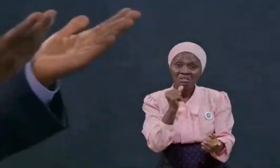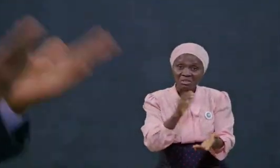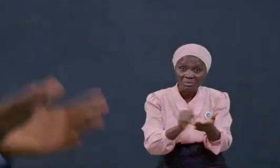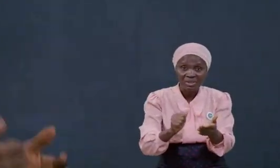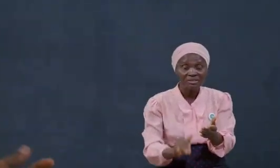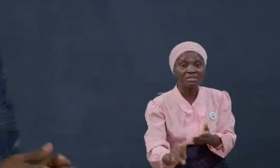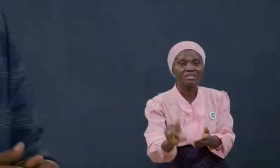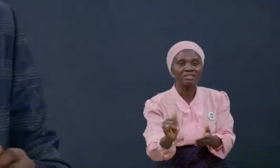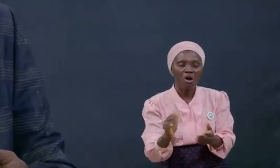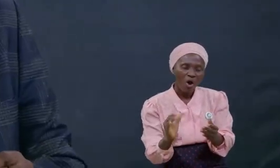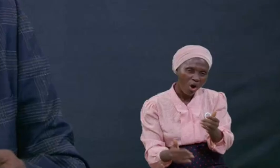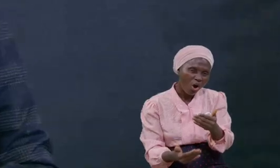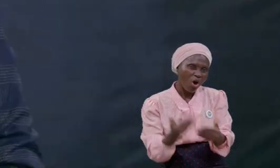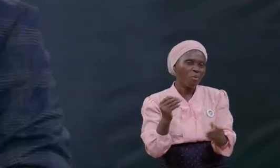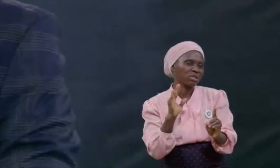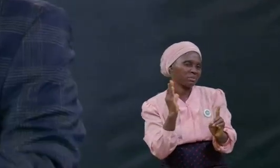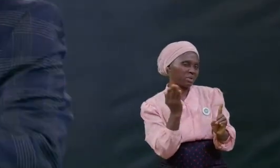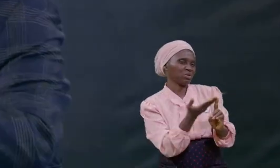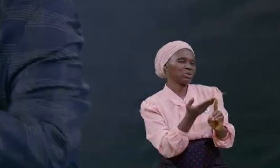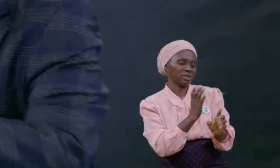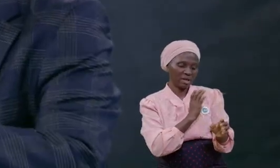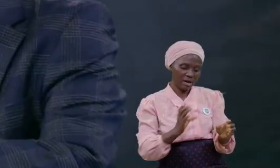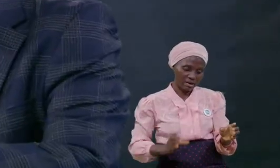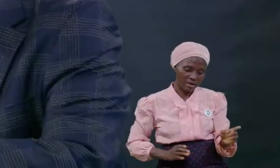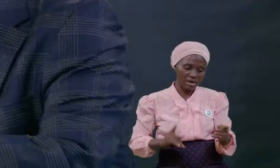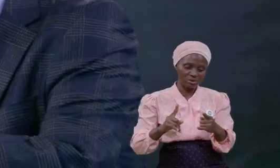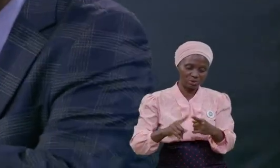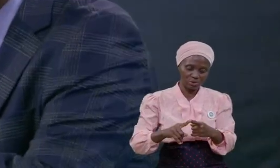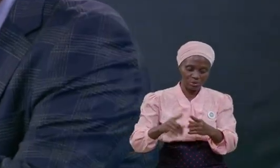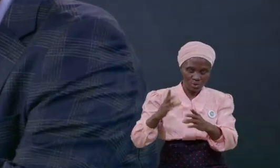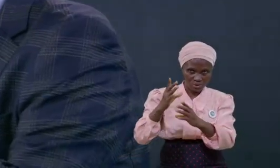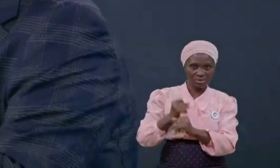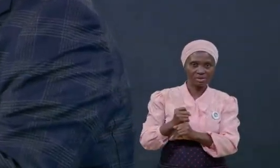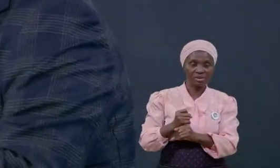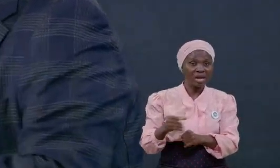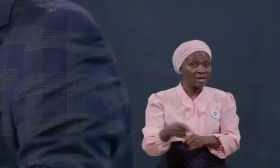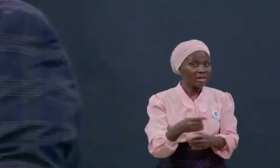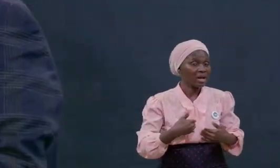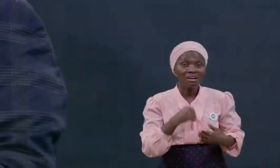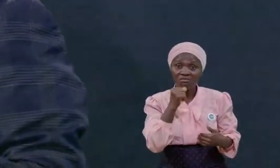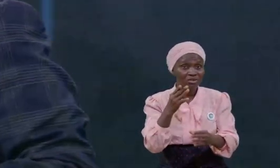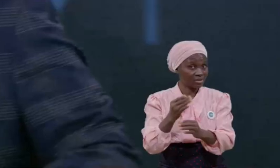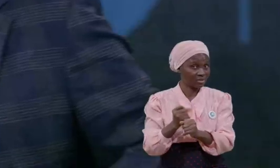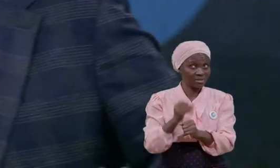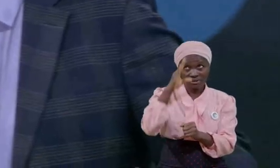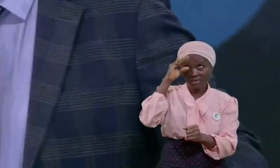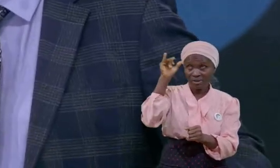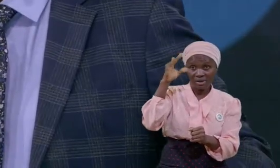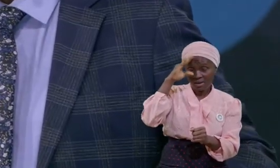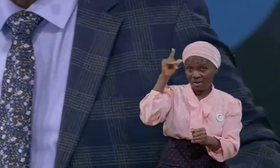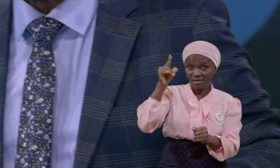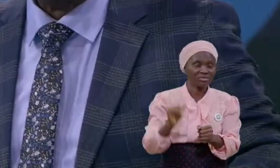reçu le Christ, presque persuadé Christ, de recevoir le Christ. Une âme semble dire ceci,